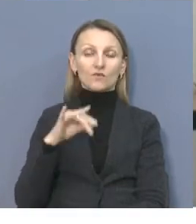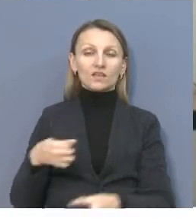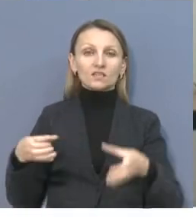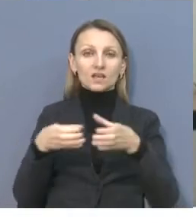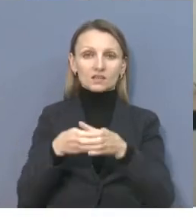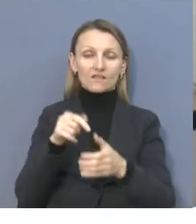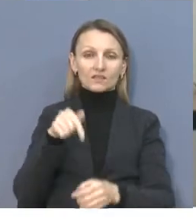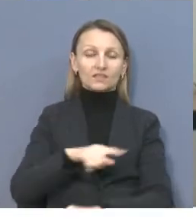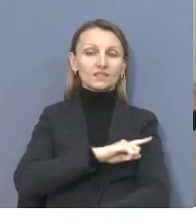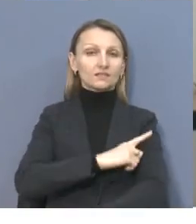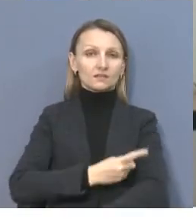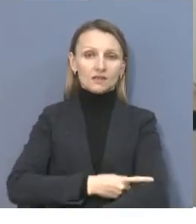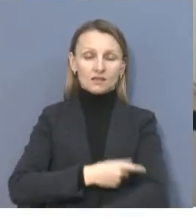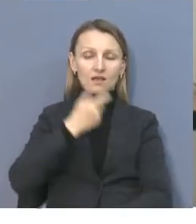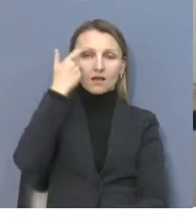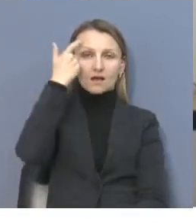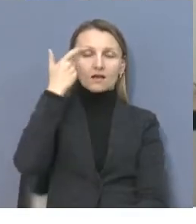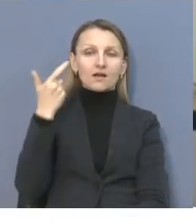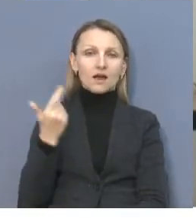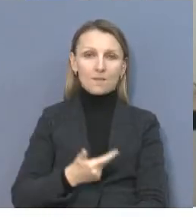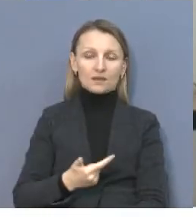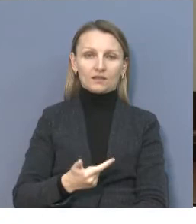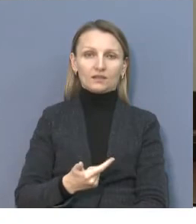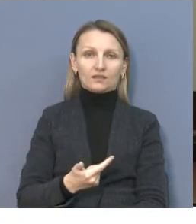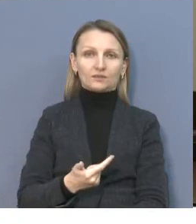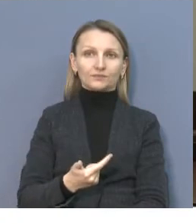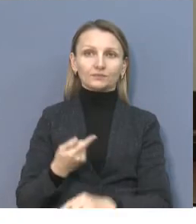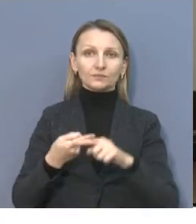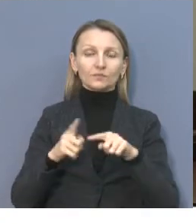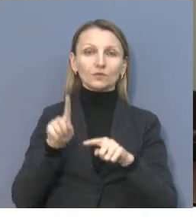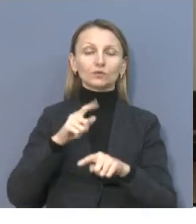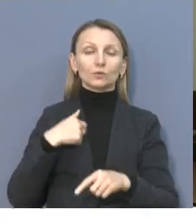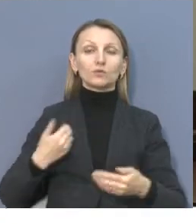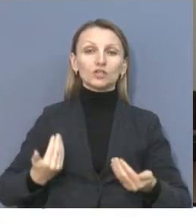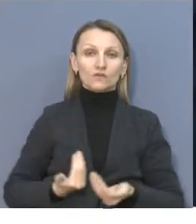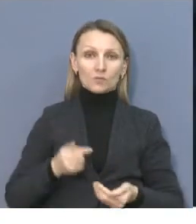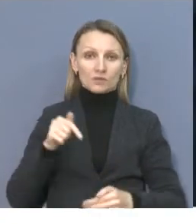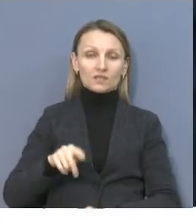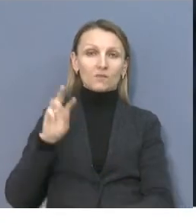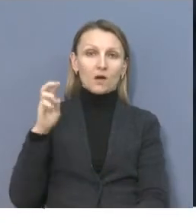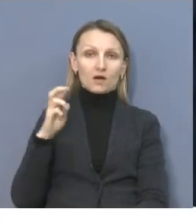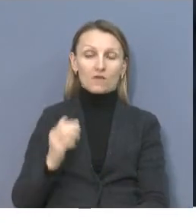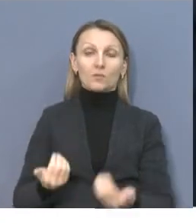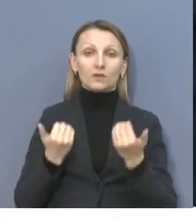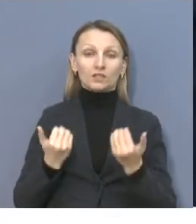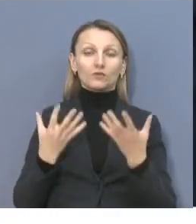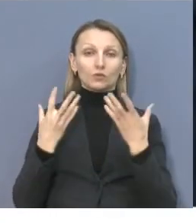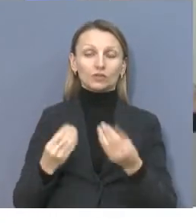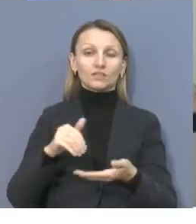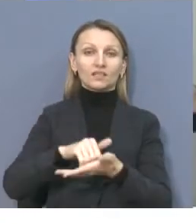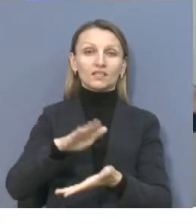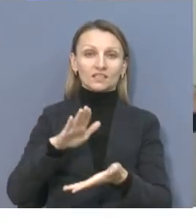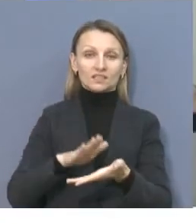очень грамотно наверное то что мы проживаем в рыбацком районе на сегодняшний день завести на